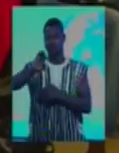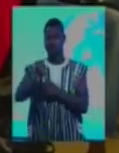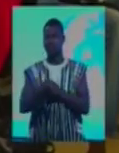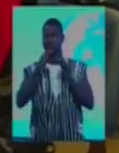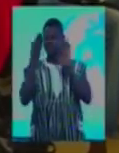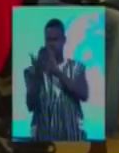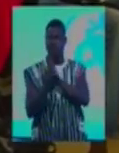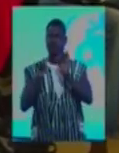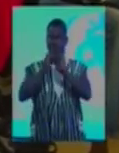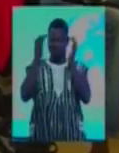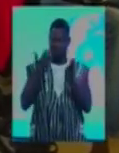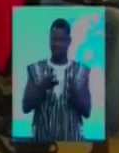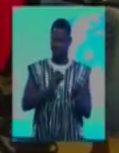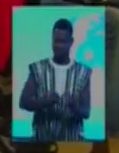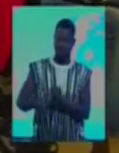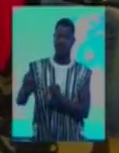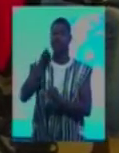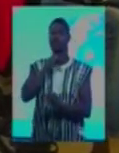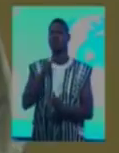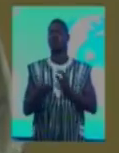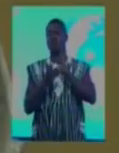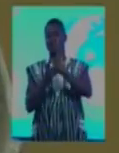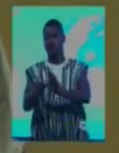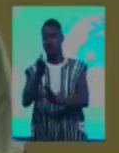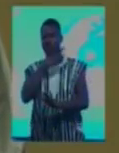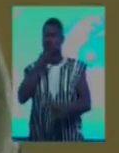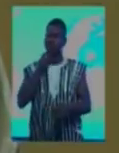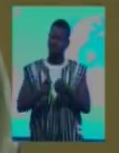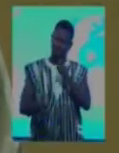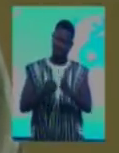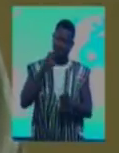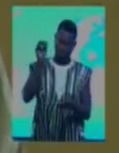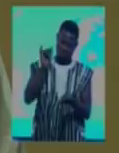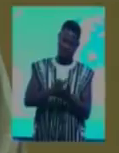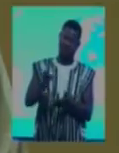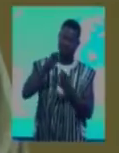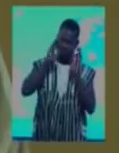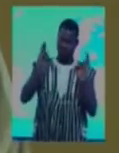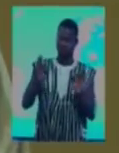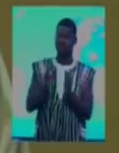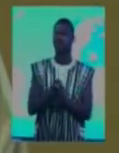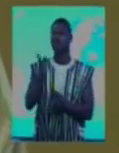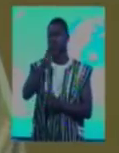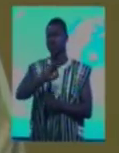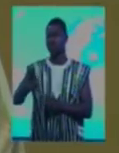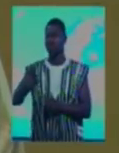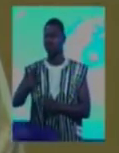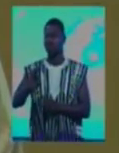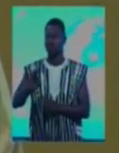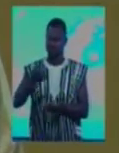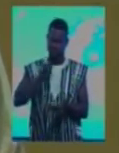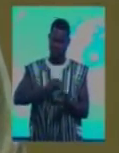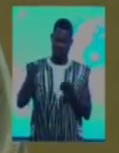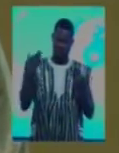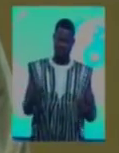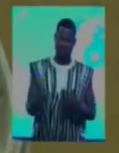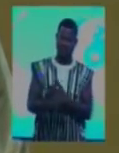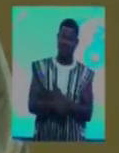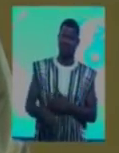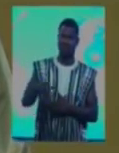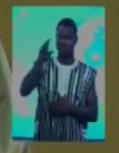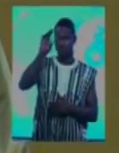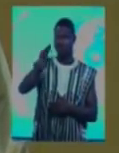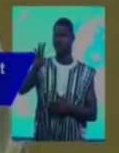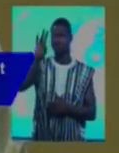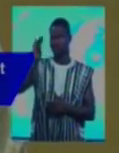la presse, les organisateurs déclinent les enjeux de cette manifestation. Le Burkina Faso compte aujourd'hui 77